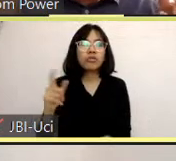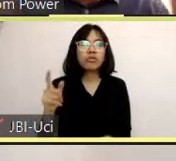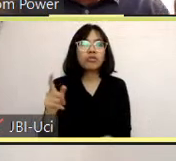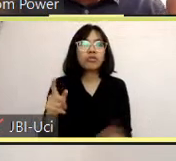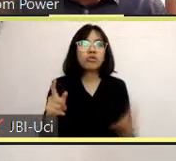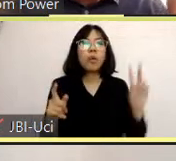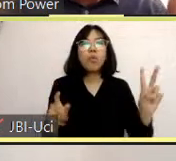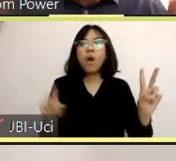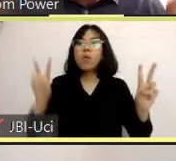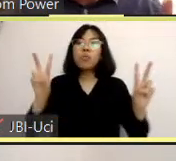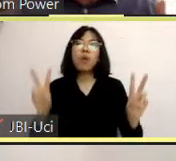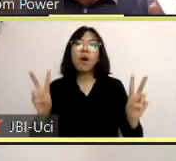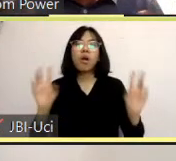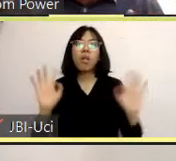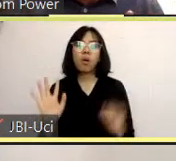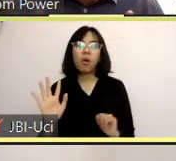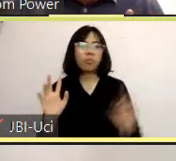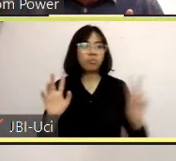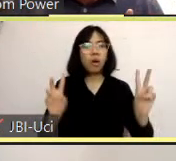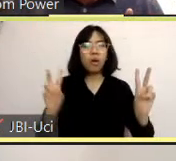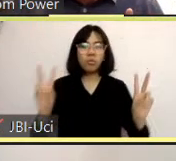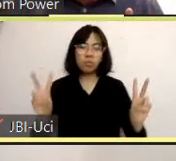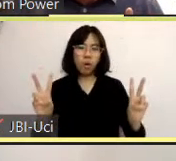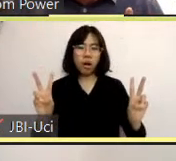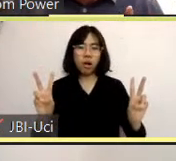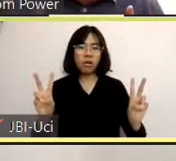desain undang-undang pemilu itu